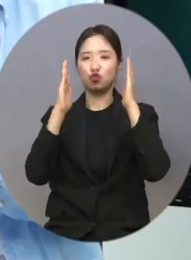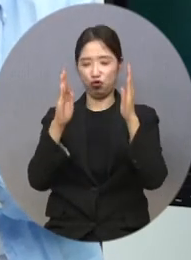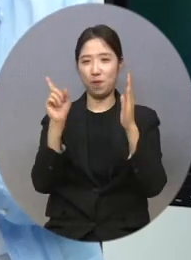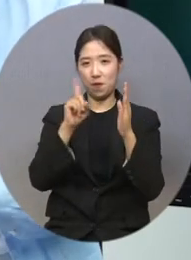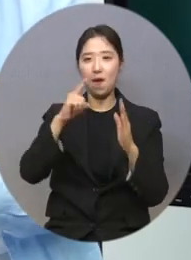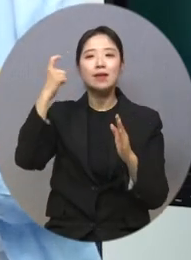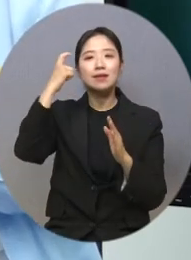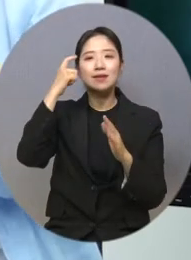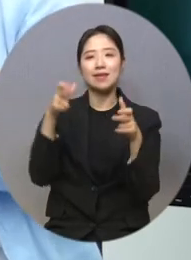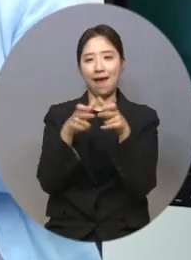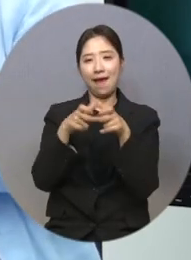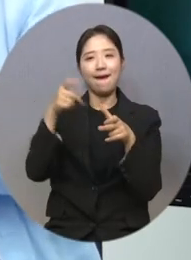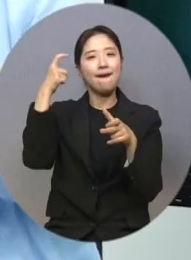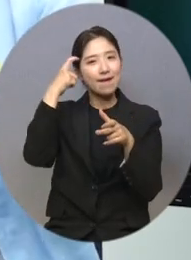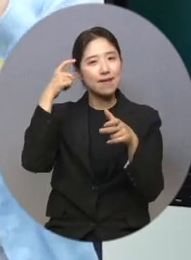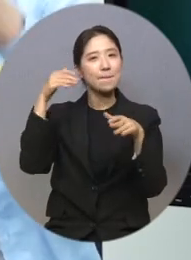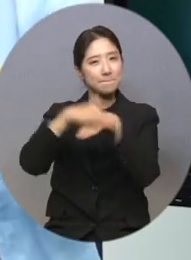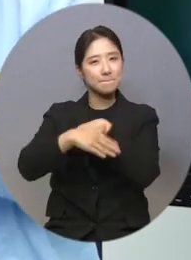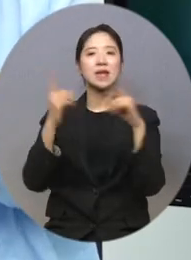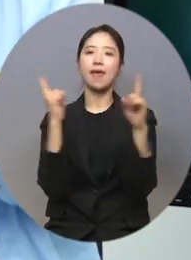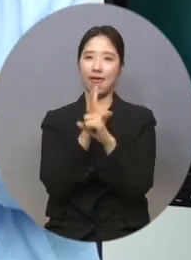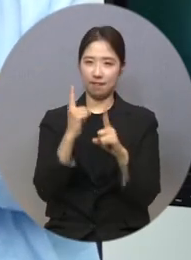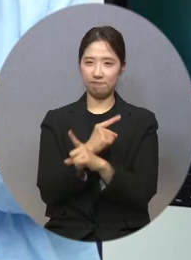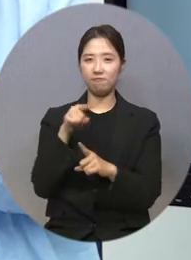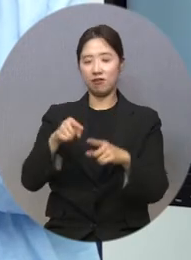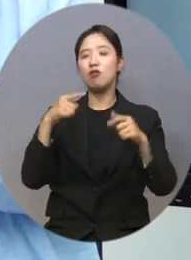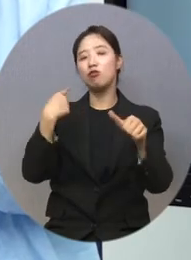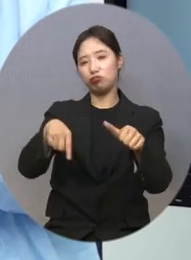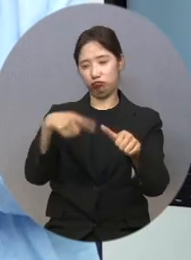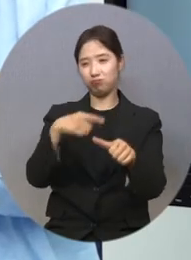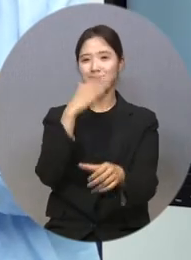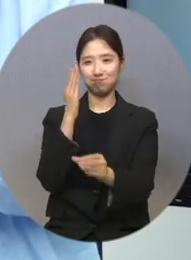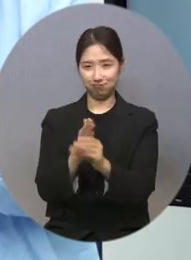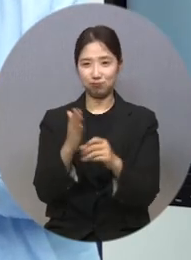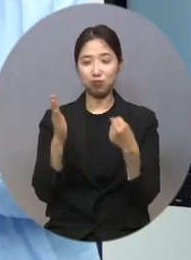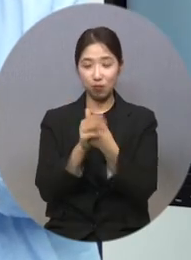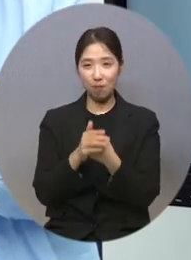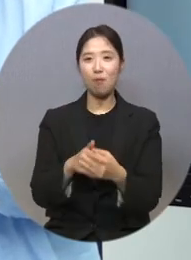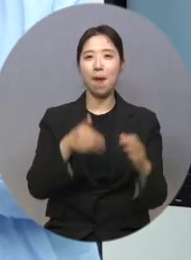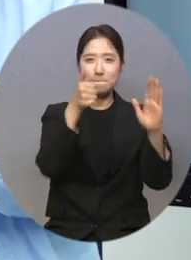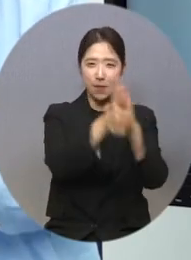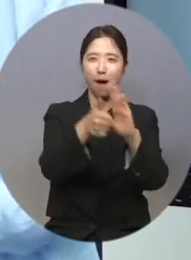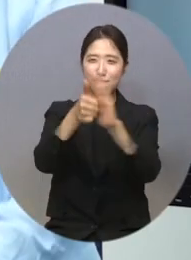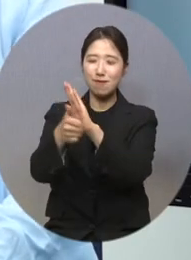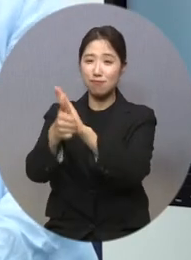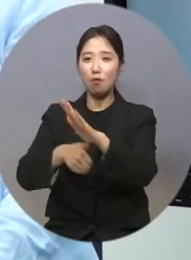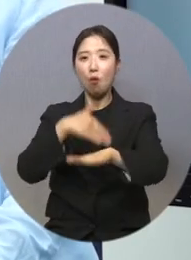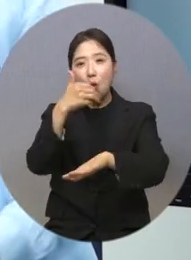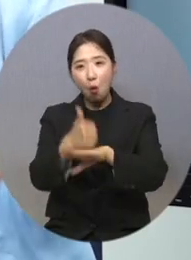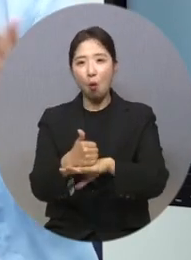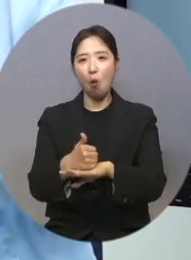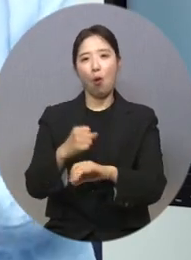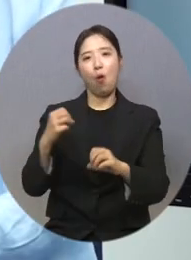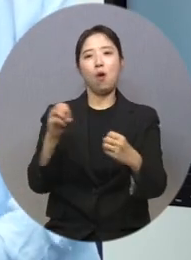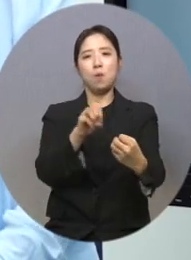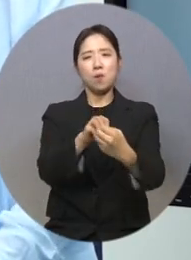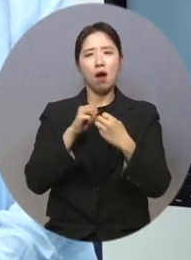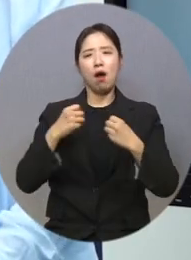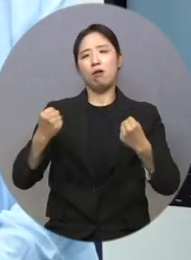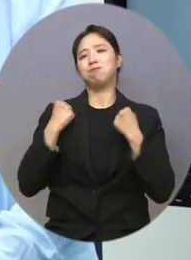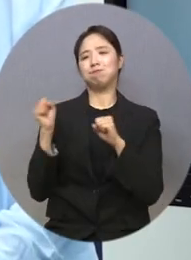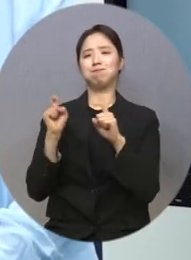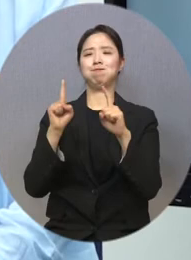하고 있거든요. 그 선생님들이 그렇게 수업을 하면서 굉장히 에너지를 오히려 받는 거예요. 그런